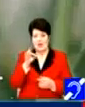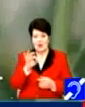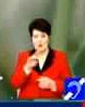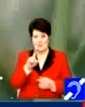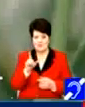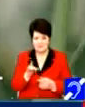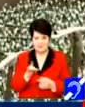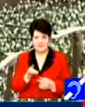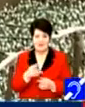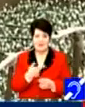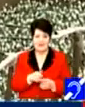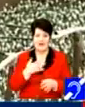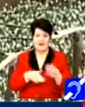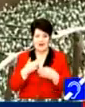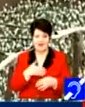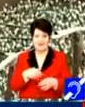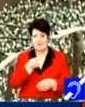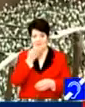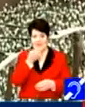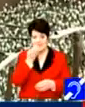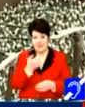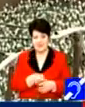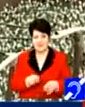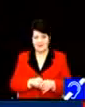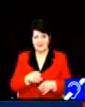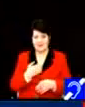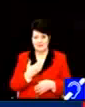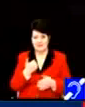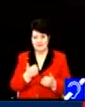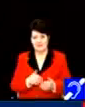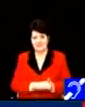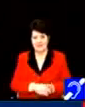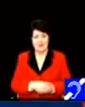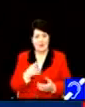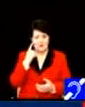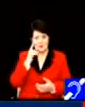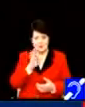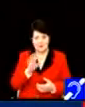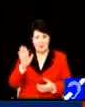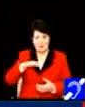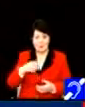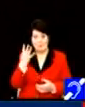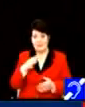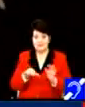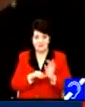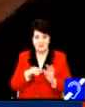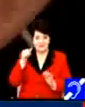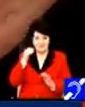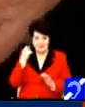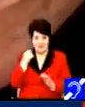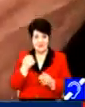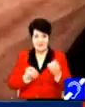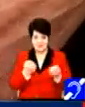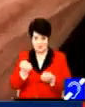все лето. Iar radu-i cetamii care Bog sătvărit de nas. Nu s-a gândit vreodată că după 46 de ani de șoferie va